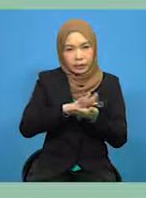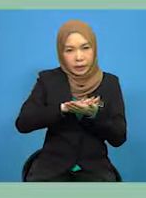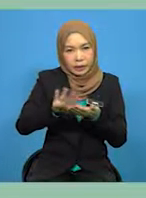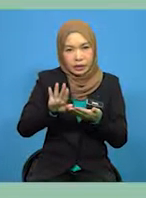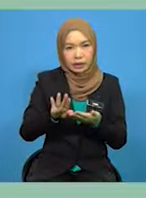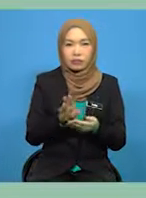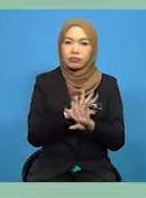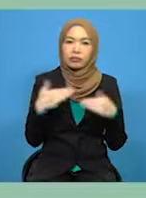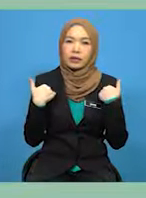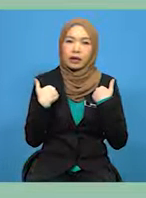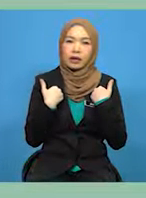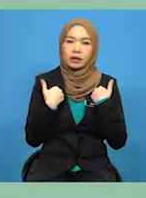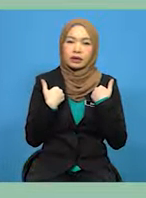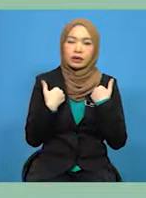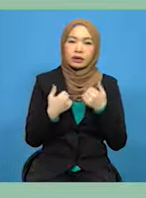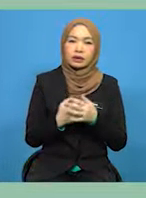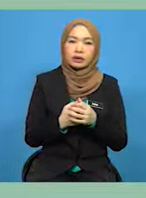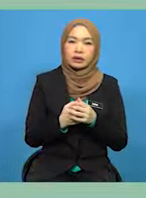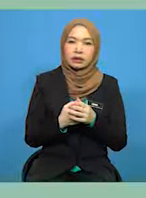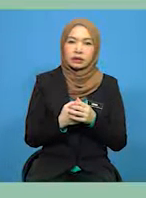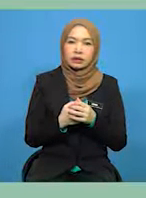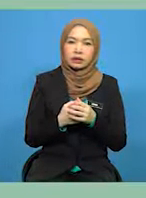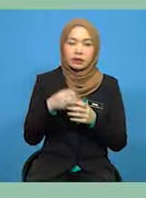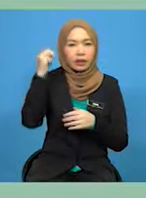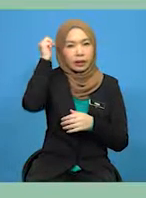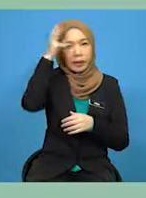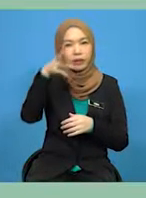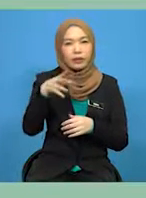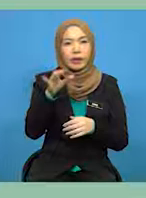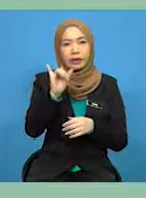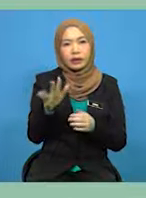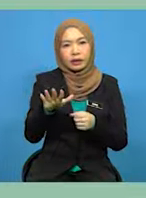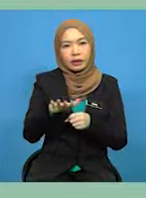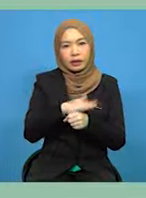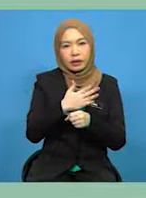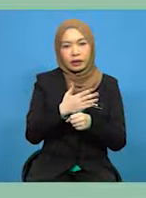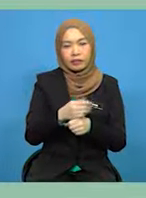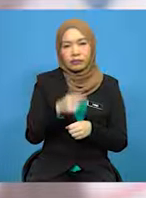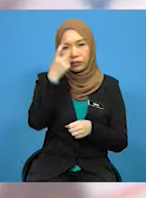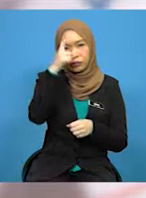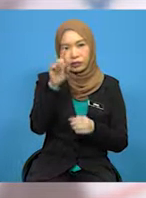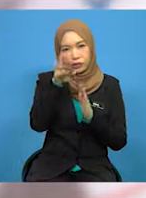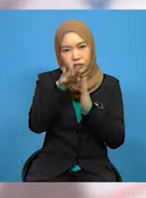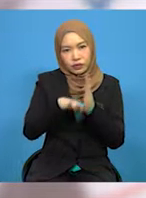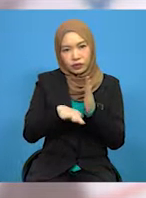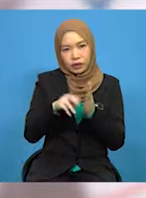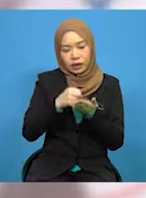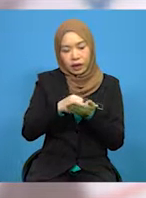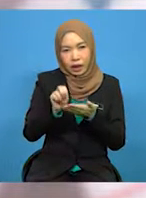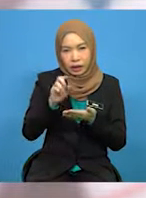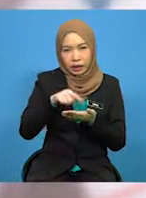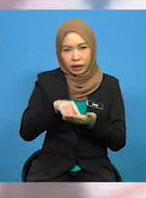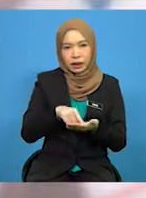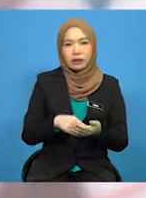Tiada rekod yang lengkap mengenai susut nilai ini. Dengan